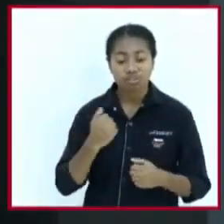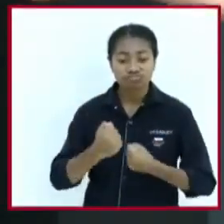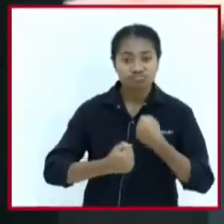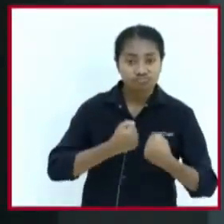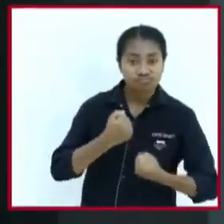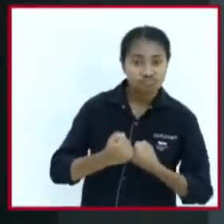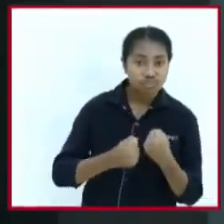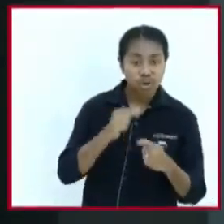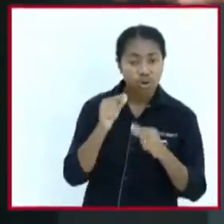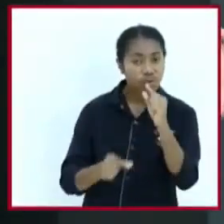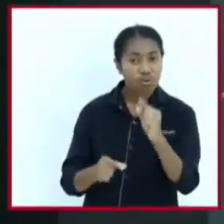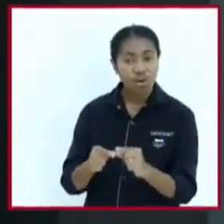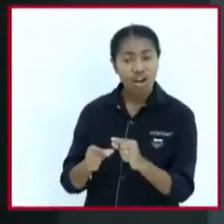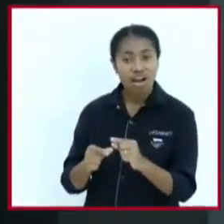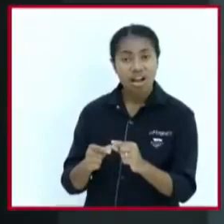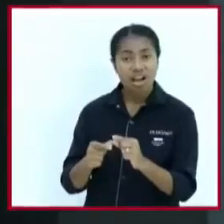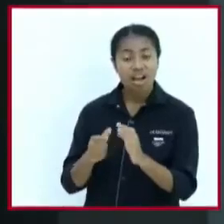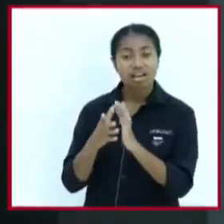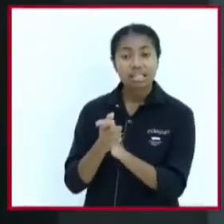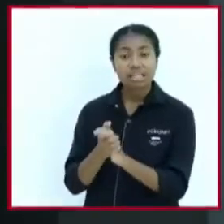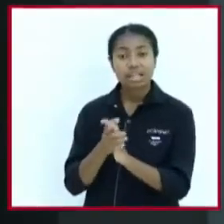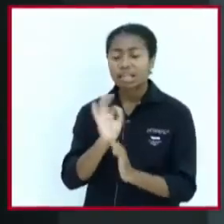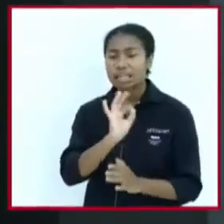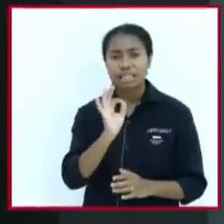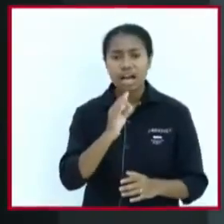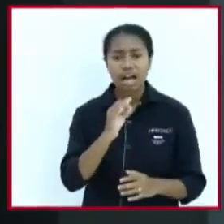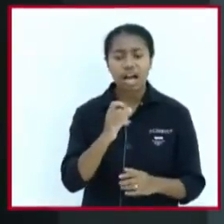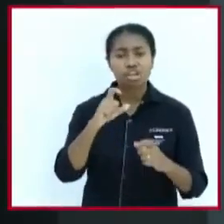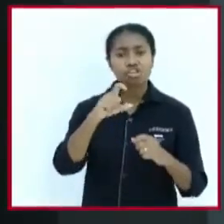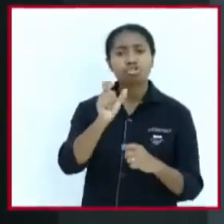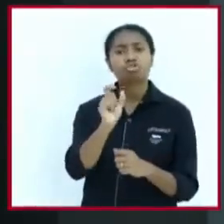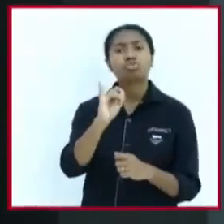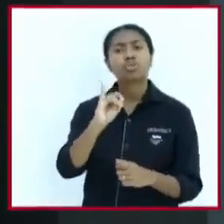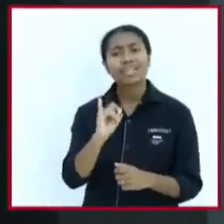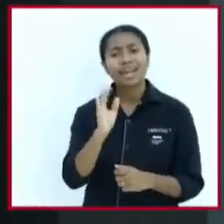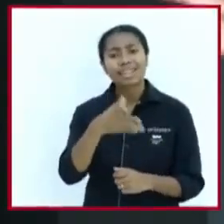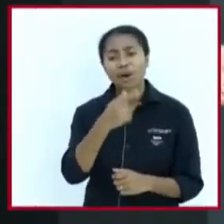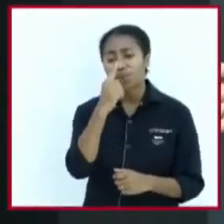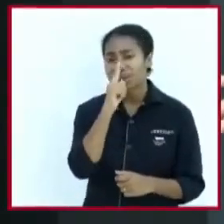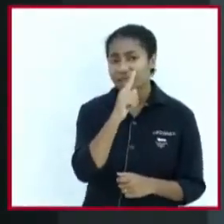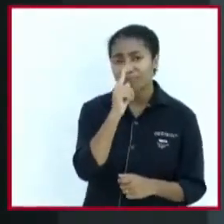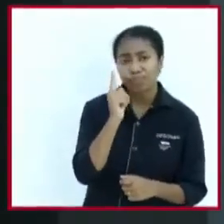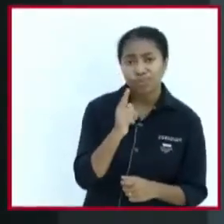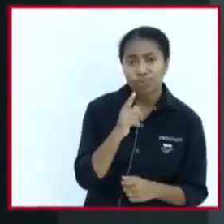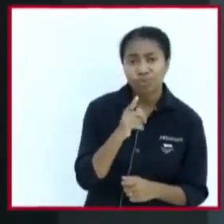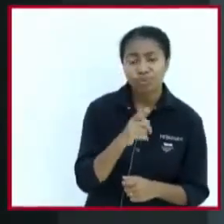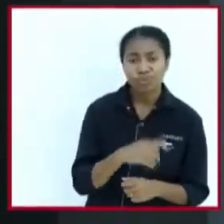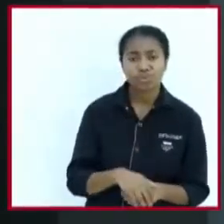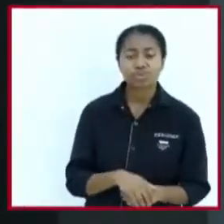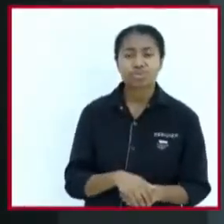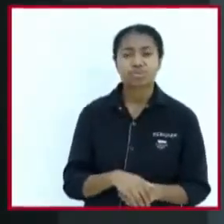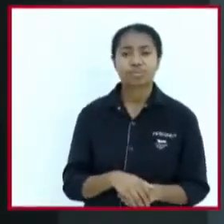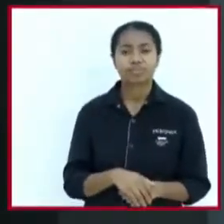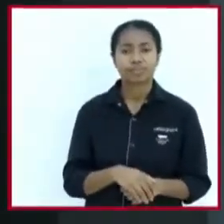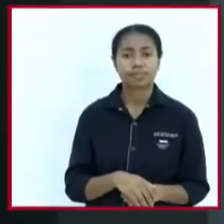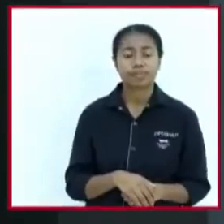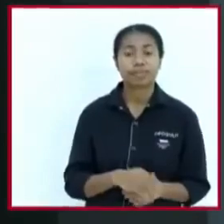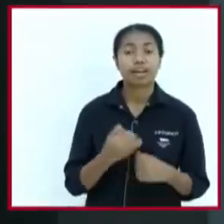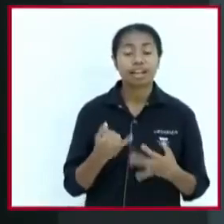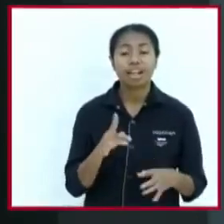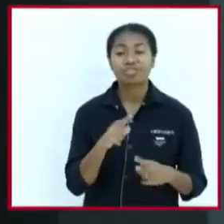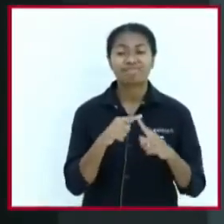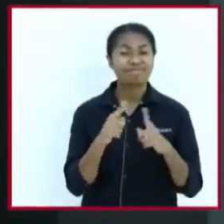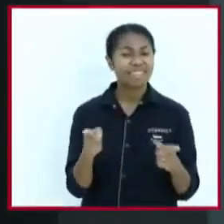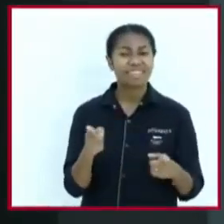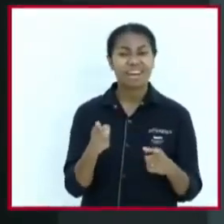mencuri ada mana juga jangan mencuri kita tidak boleh dusta ada mereka juga aja Jangan berdusta lalu